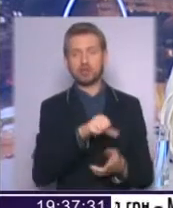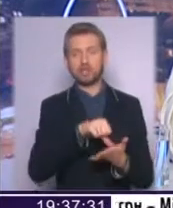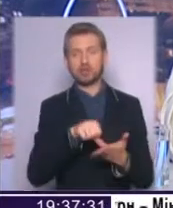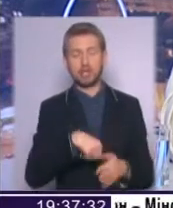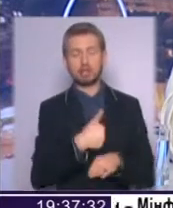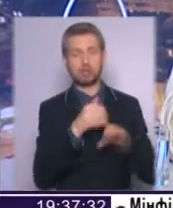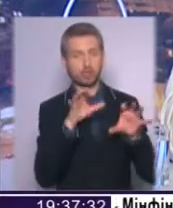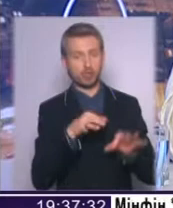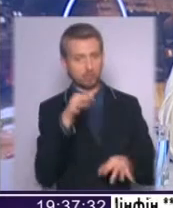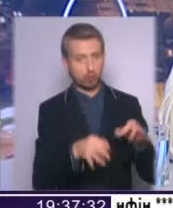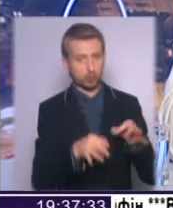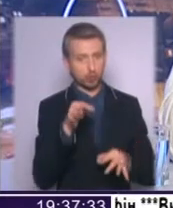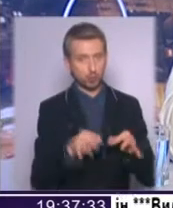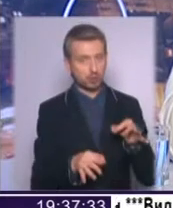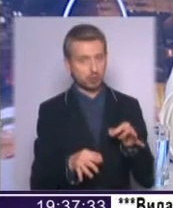Конституційного суду